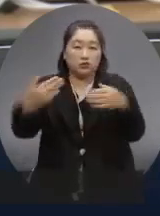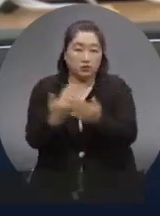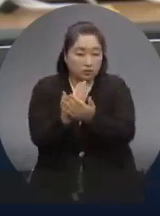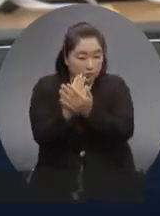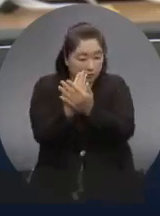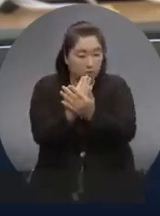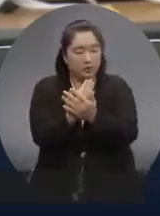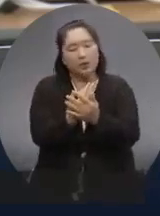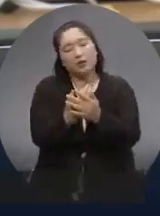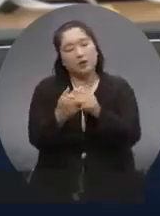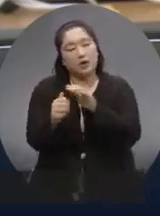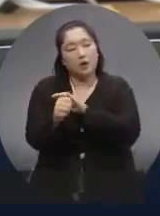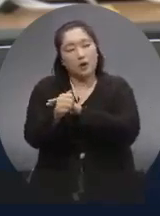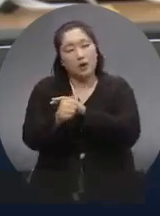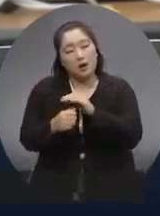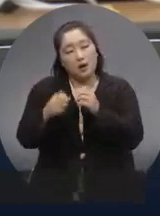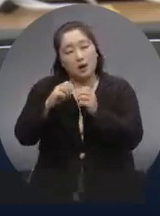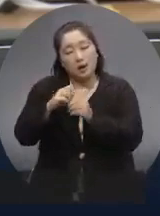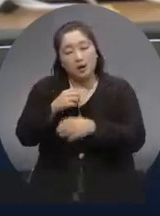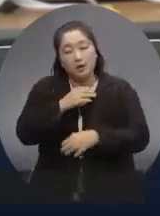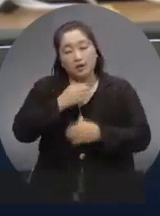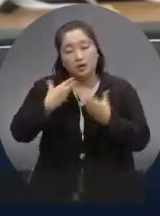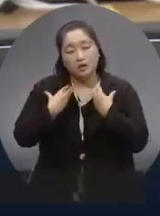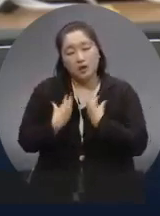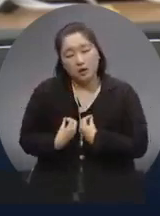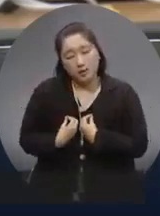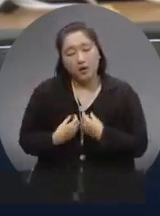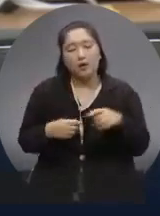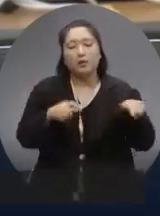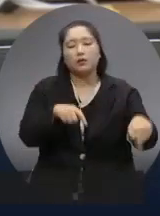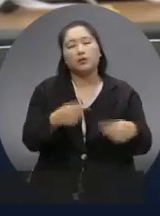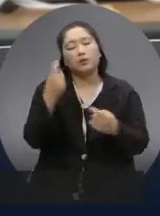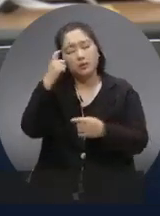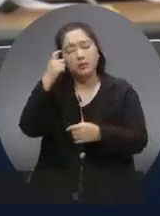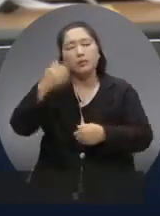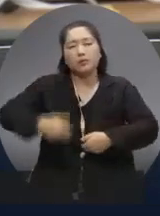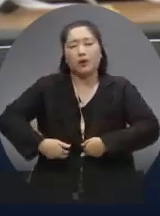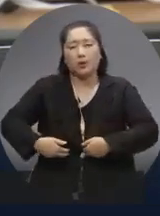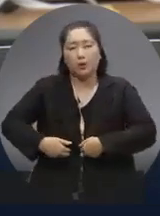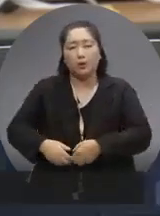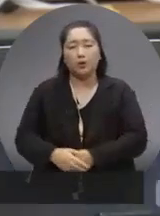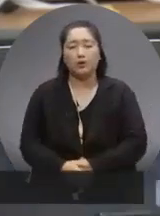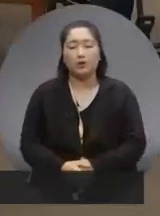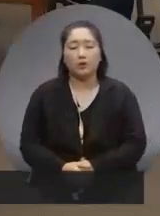대한 상실감도 이웃 형제로서 좀 고려도 해야 되고